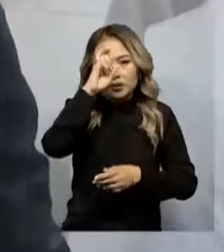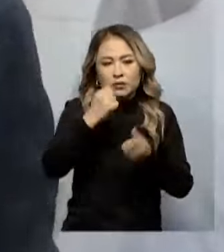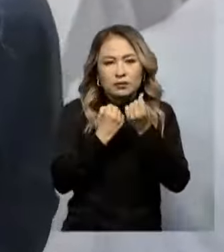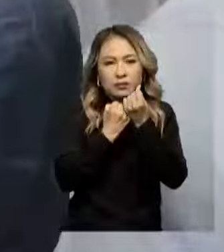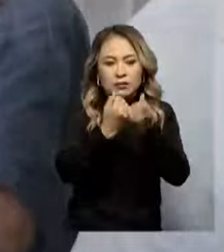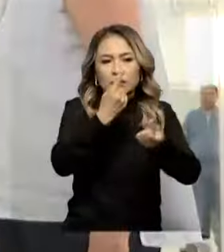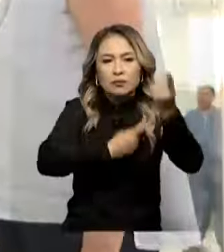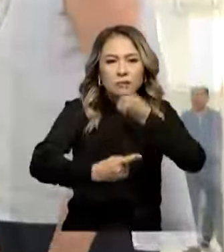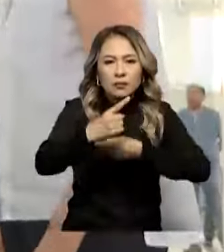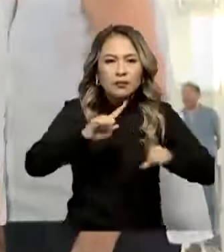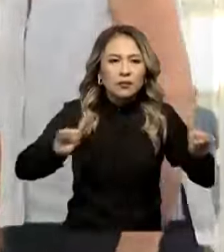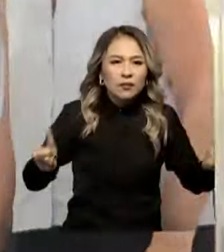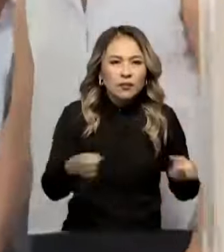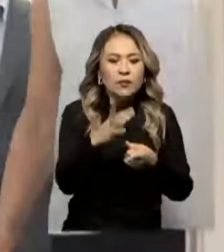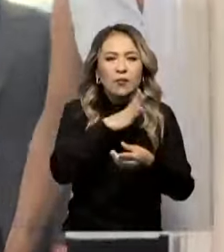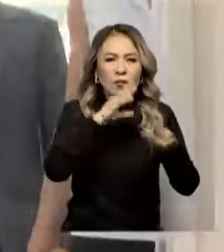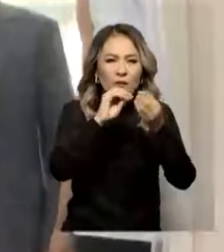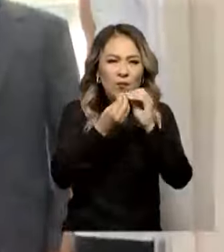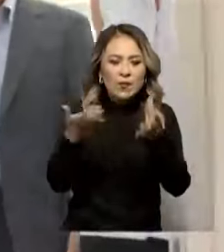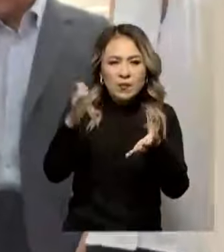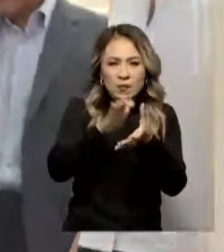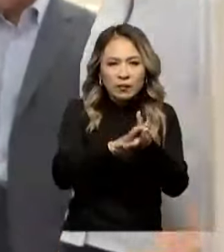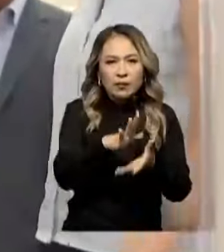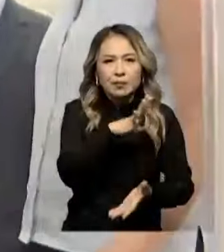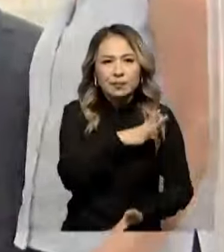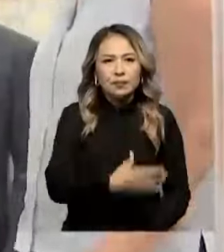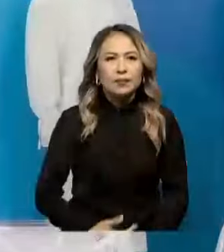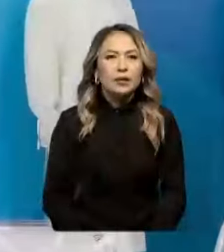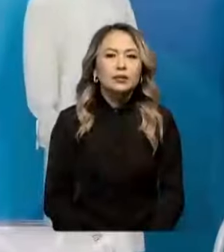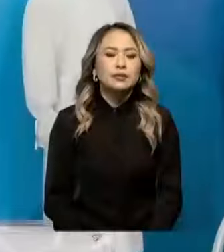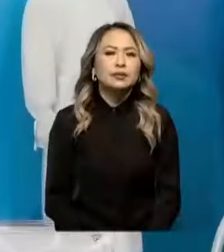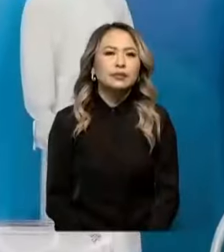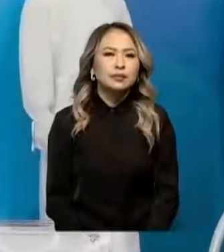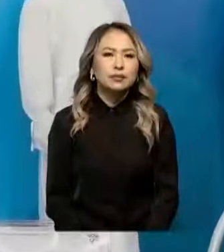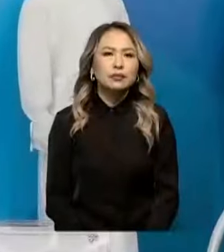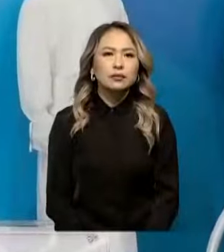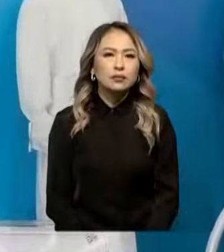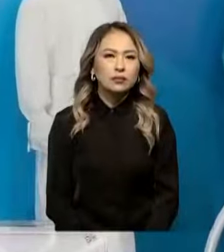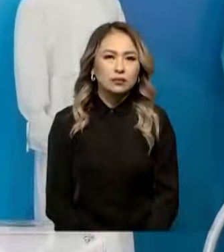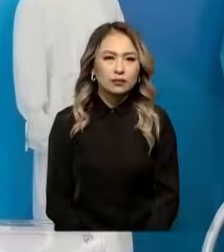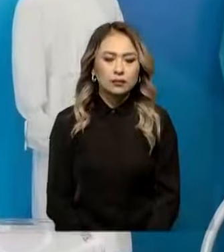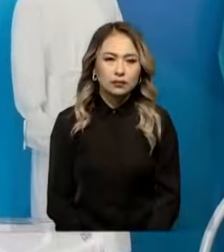арқылы қайта жанданған кәсіпорынның ахуалымен танысты. Нұрсұлтан Мұхамеджан, 24 KZ, Шымкент.